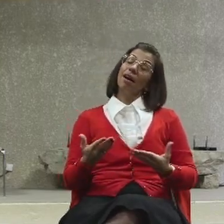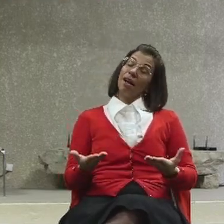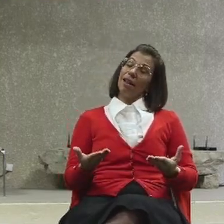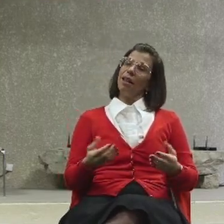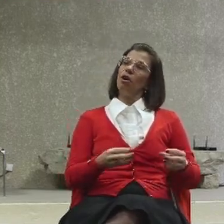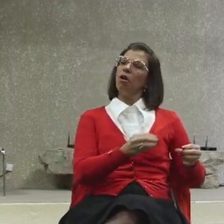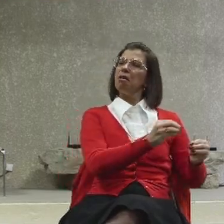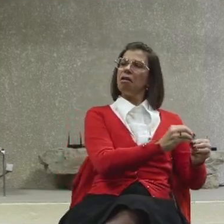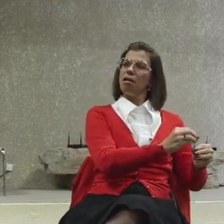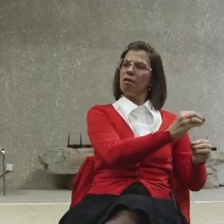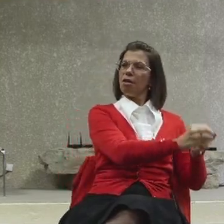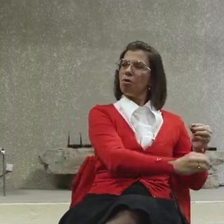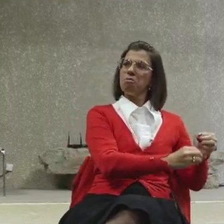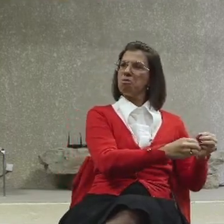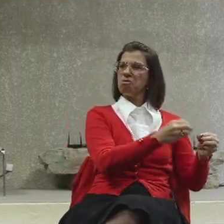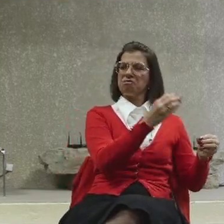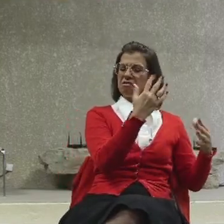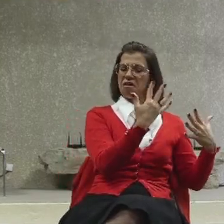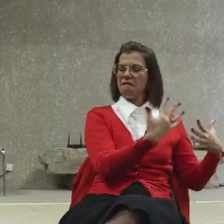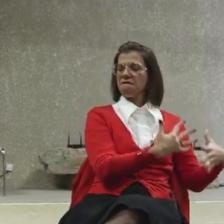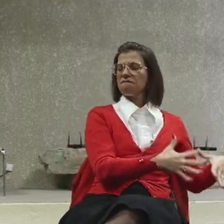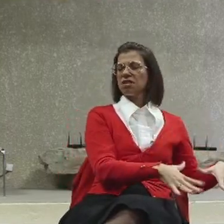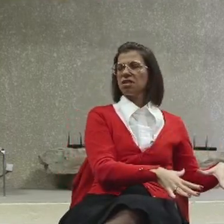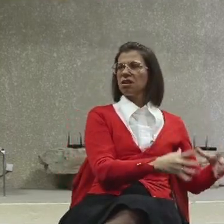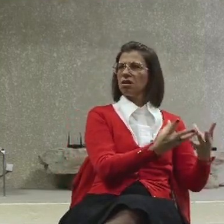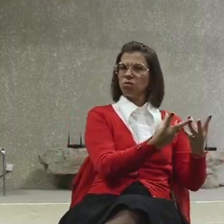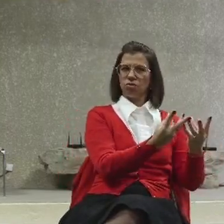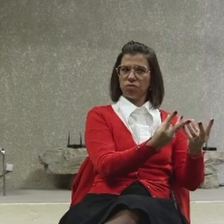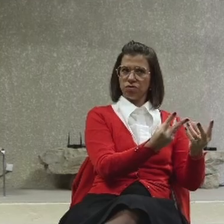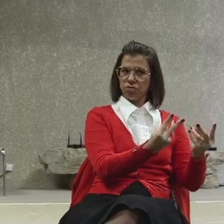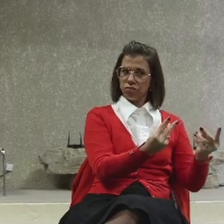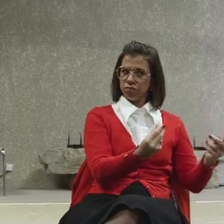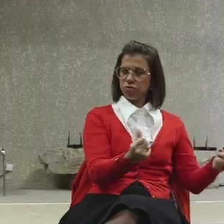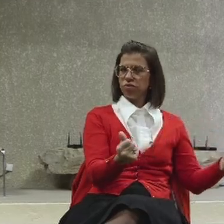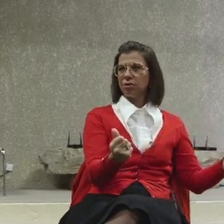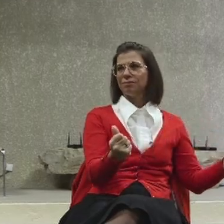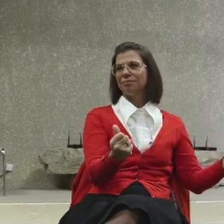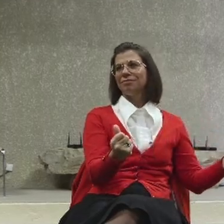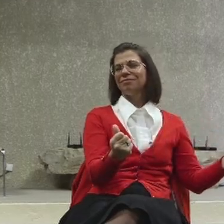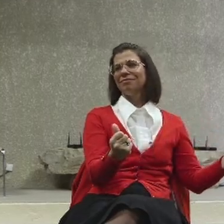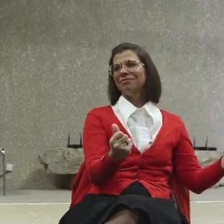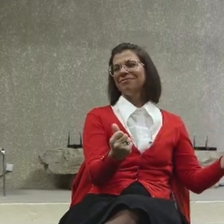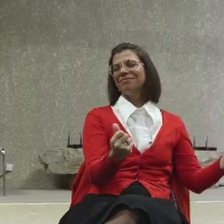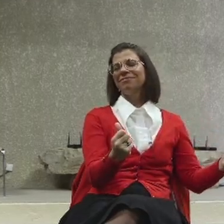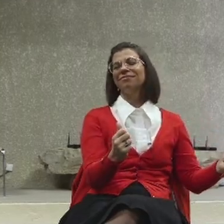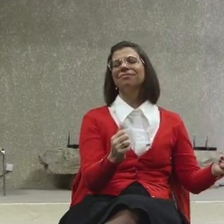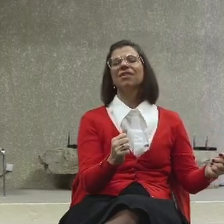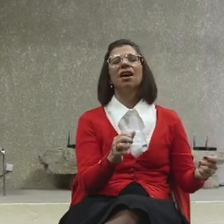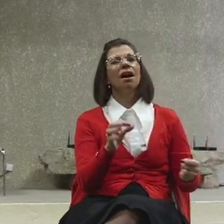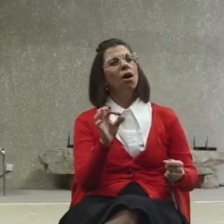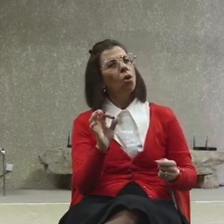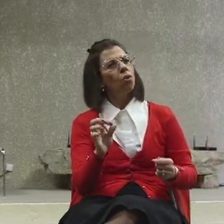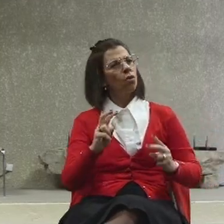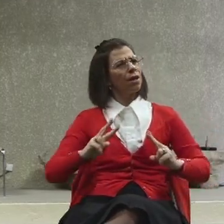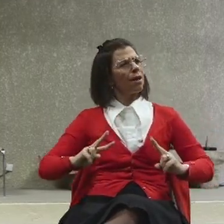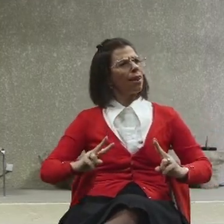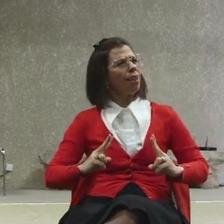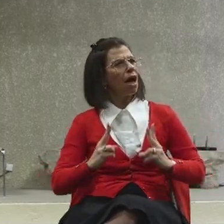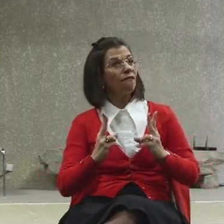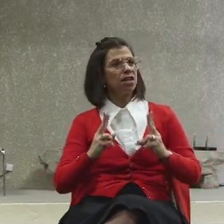Parfois, il faut du temps pour assimiler et pour pouvoir vraiment le vivre, mais c'est ma prière